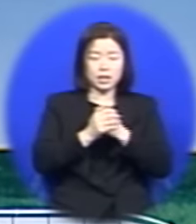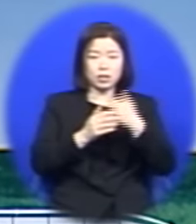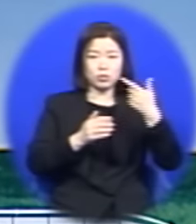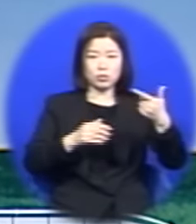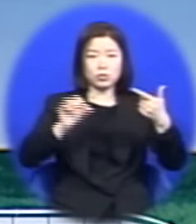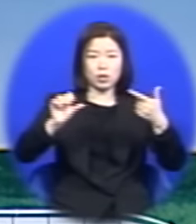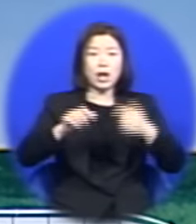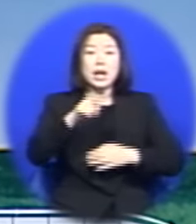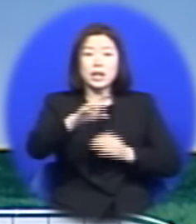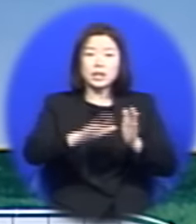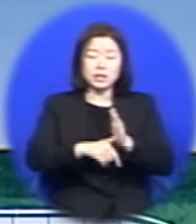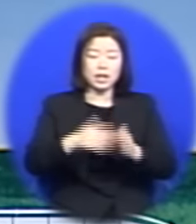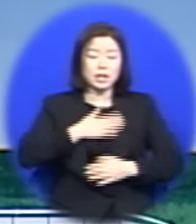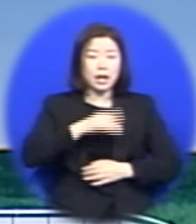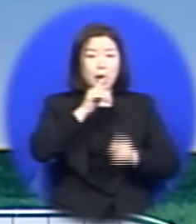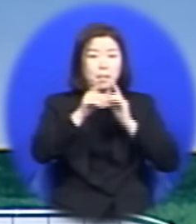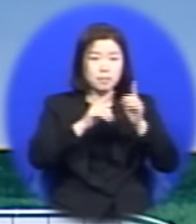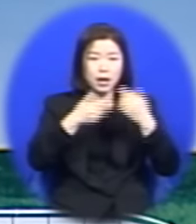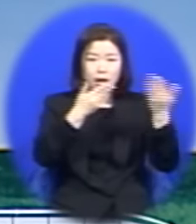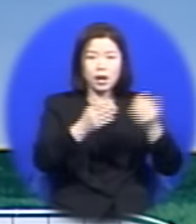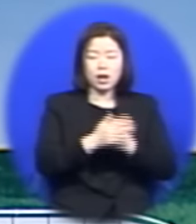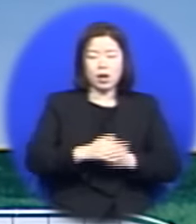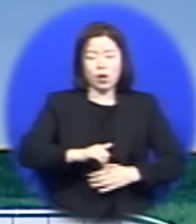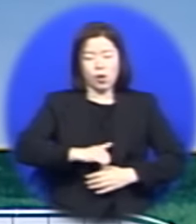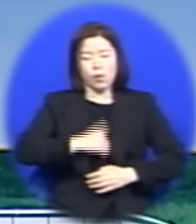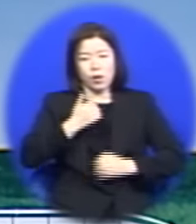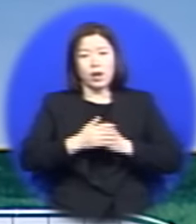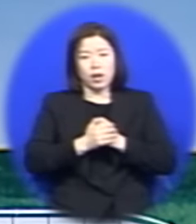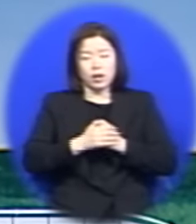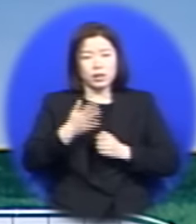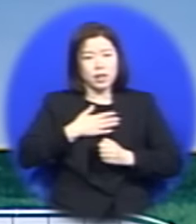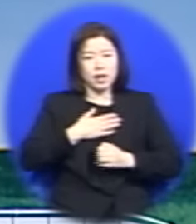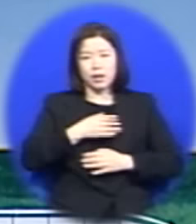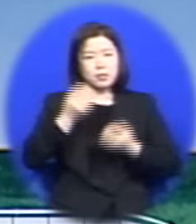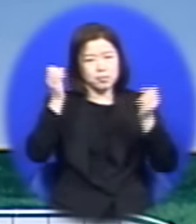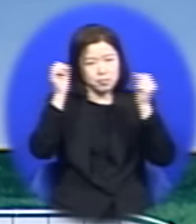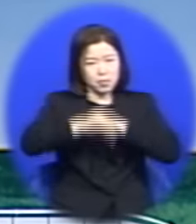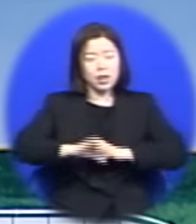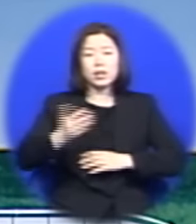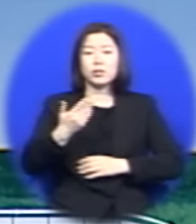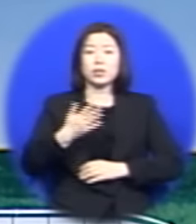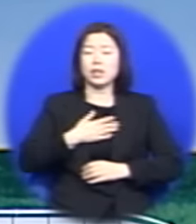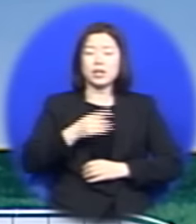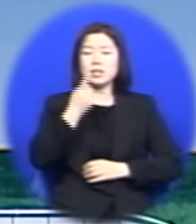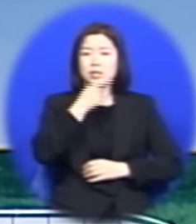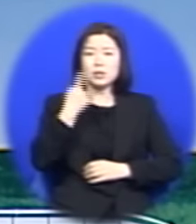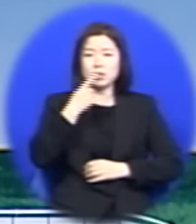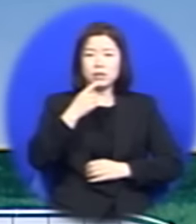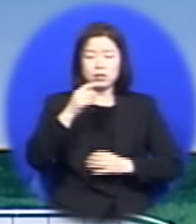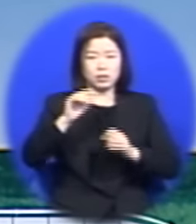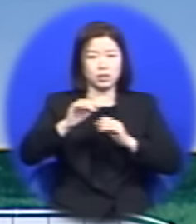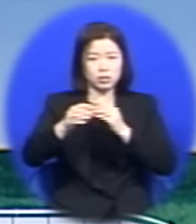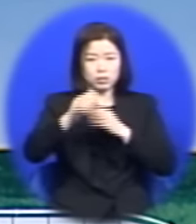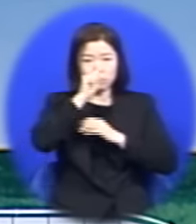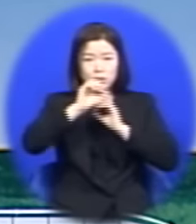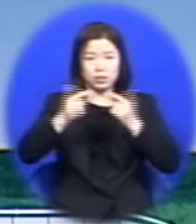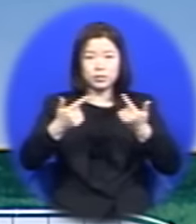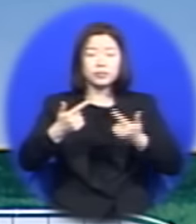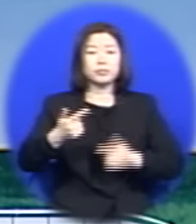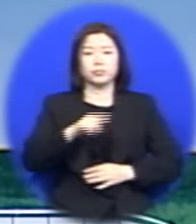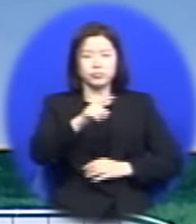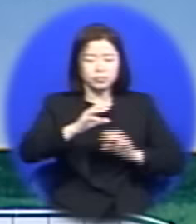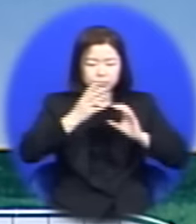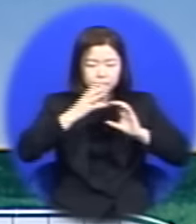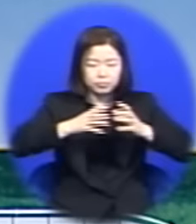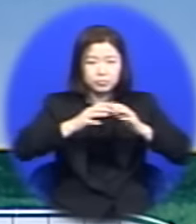내가 말하되 화로다 나여 망하게 되었도다. 나는 입술이 부정한 사람이요 나는 입술이 부정한 백성